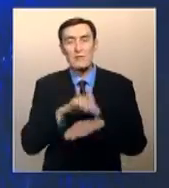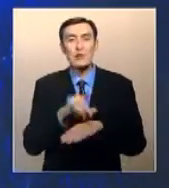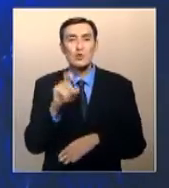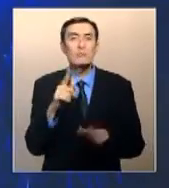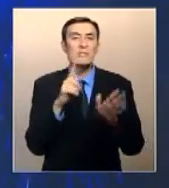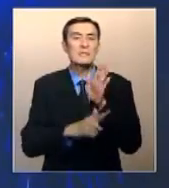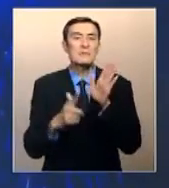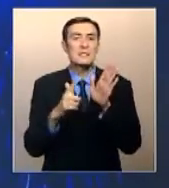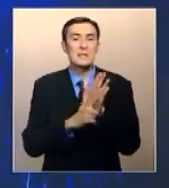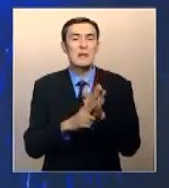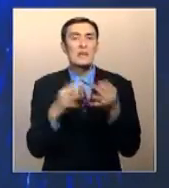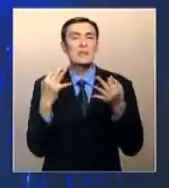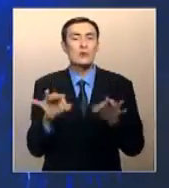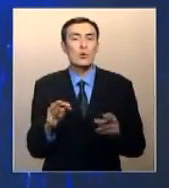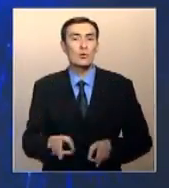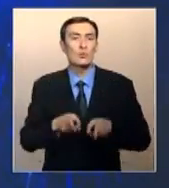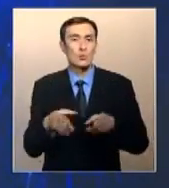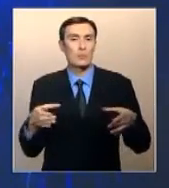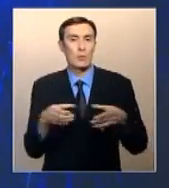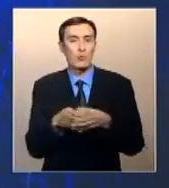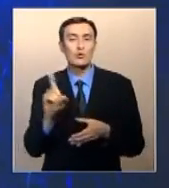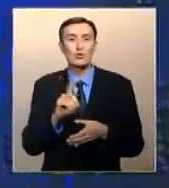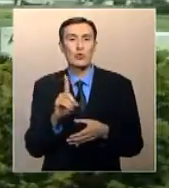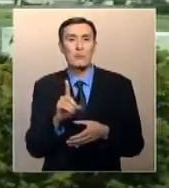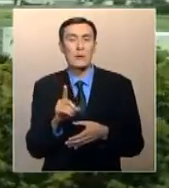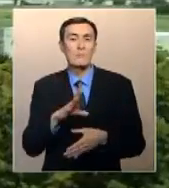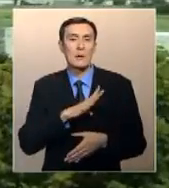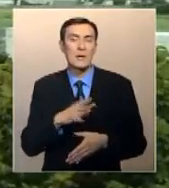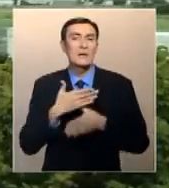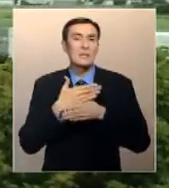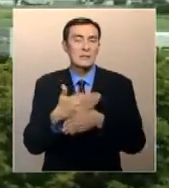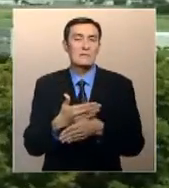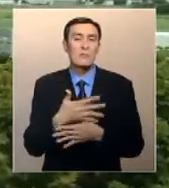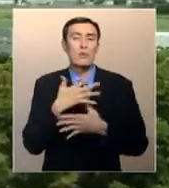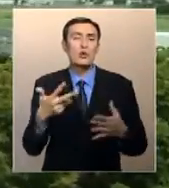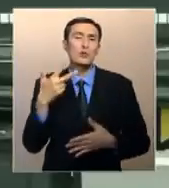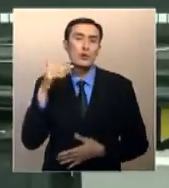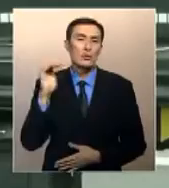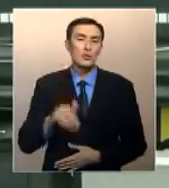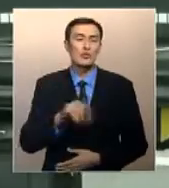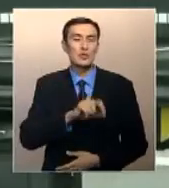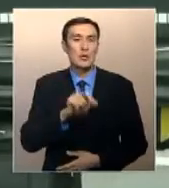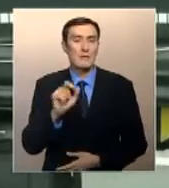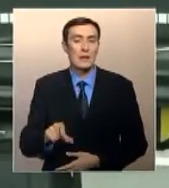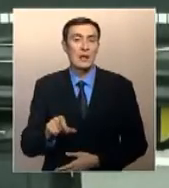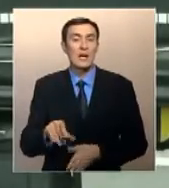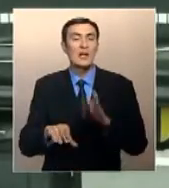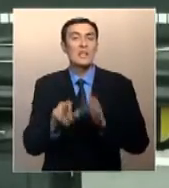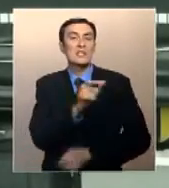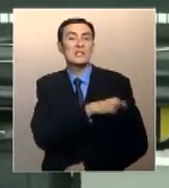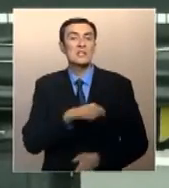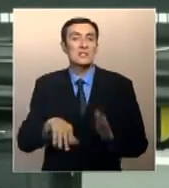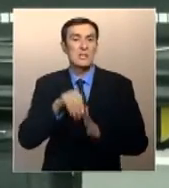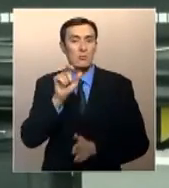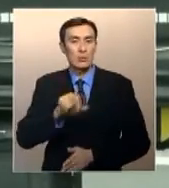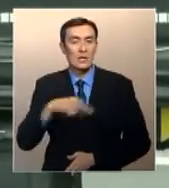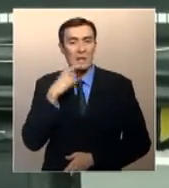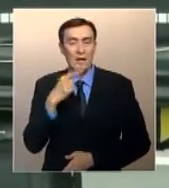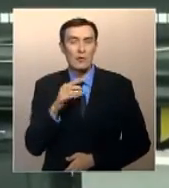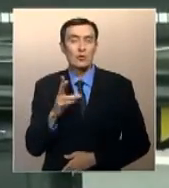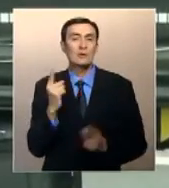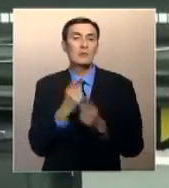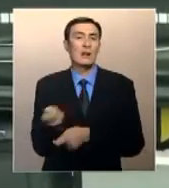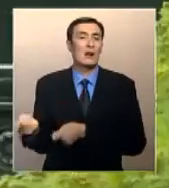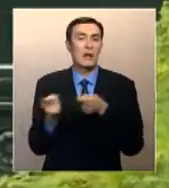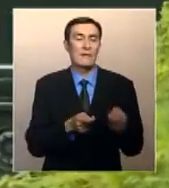выявлено 177 незаконных группировок, где было задействовано более 3000 человек. Депутаты называют тех, кто занимается